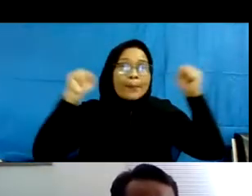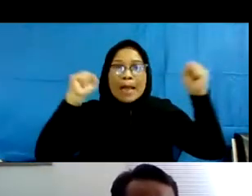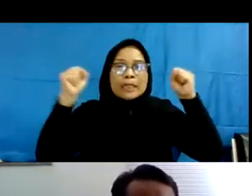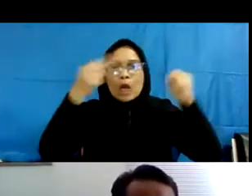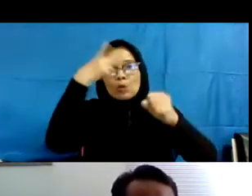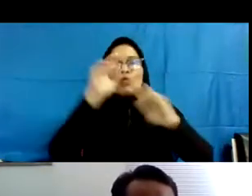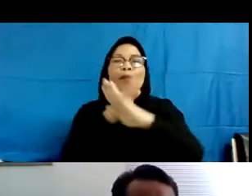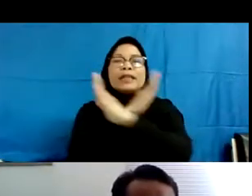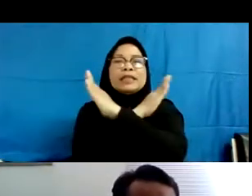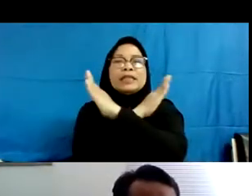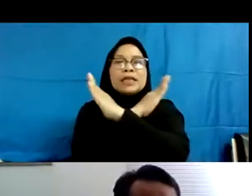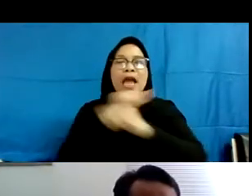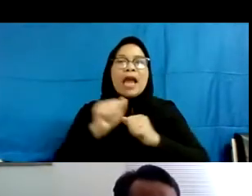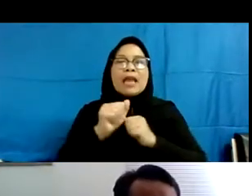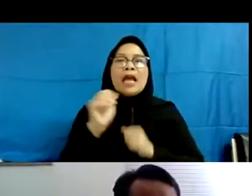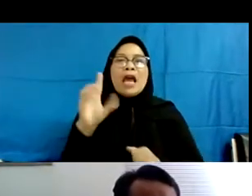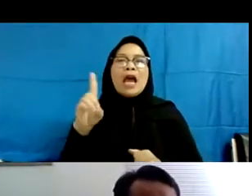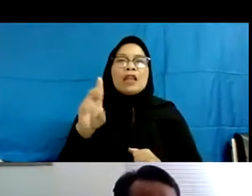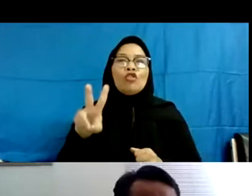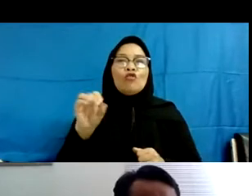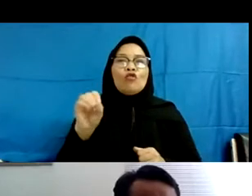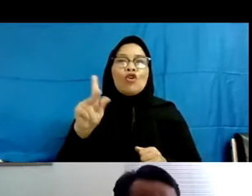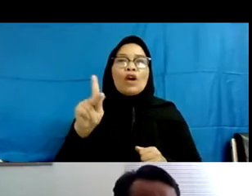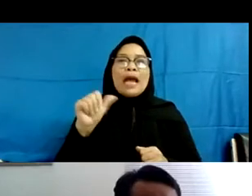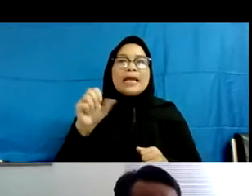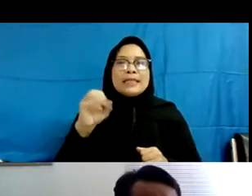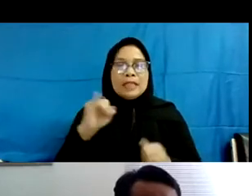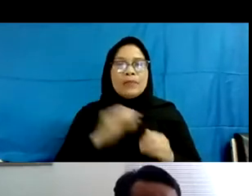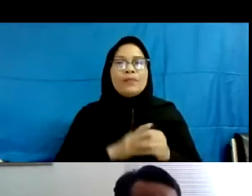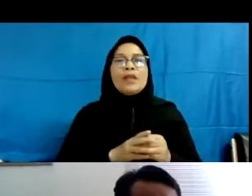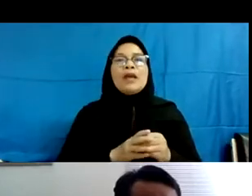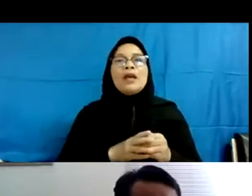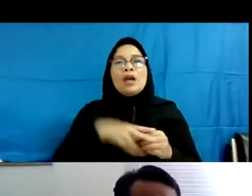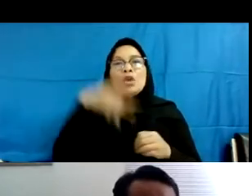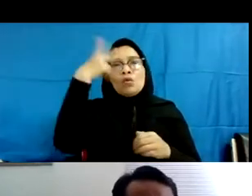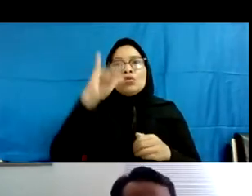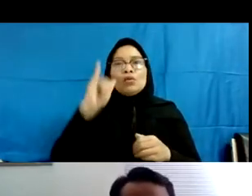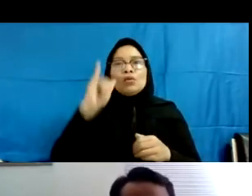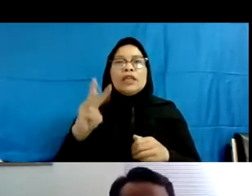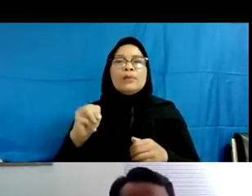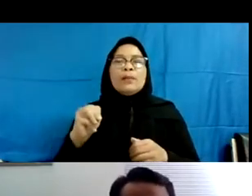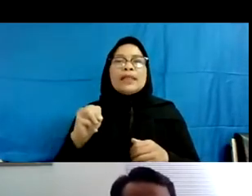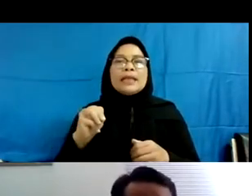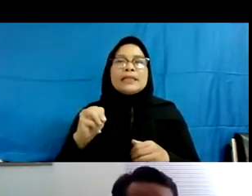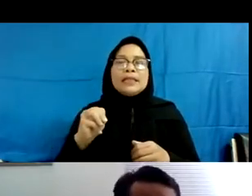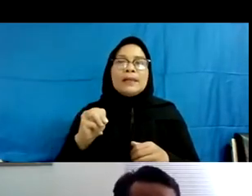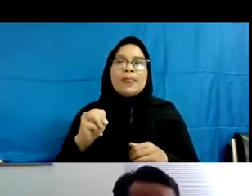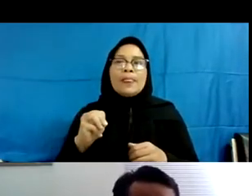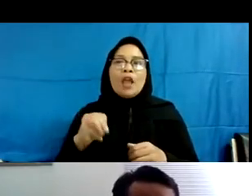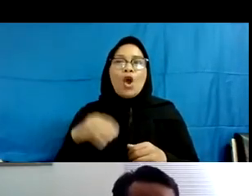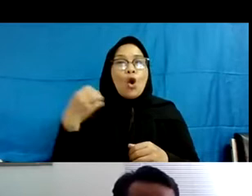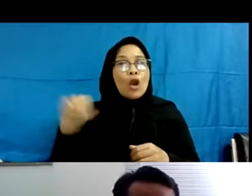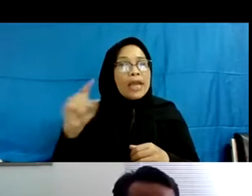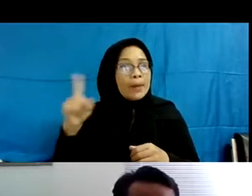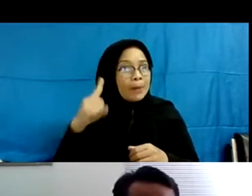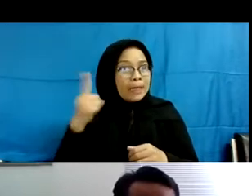dan untuk advokasi. Nah, untuk tingkat implementasi dari apa yang dilakukan oleh pemerintah adalah